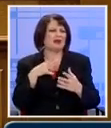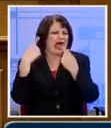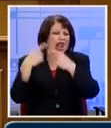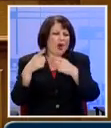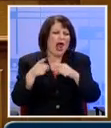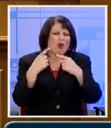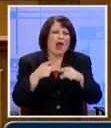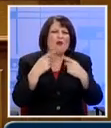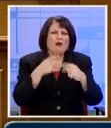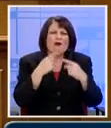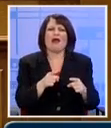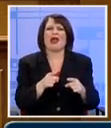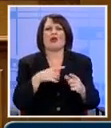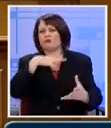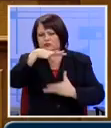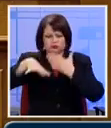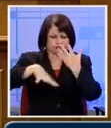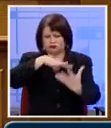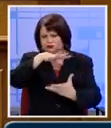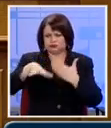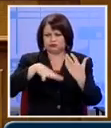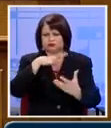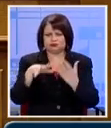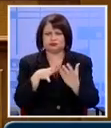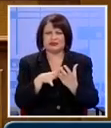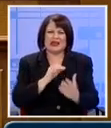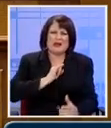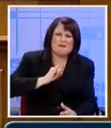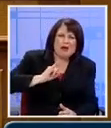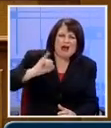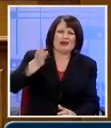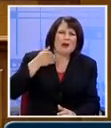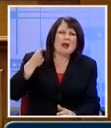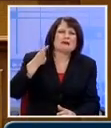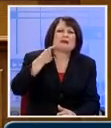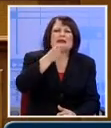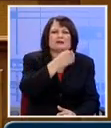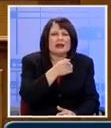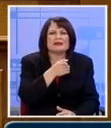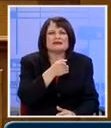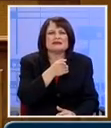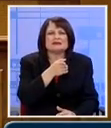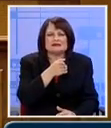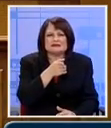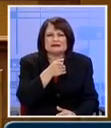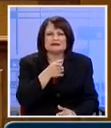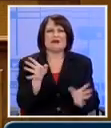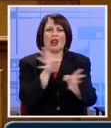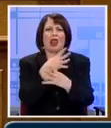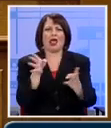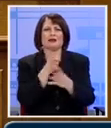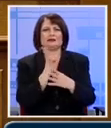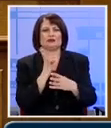συνιστώσεις, μπλεγμένοι όπως είστε ανάμεσα σε υπερατλαντικές περιπλανήσεις και στον υπαρκτό σας